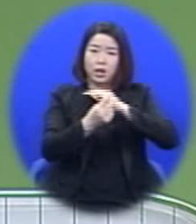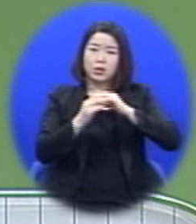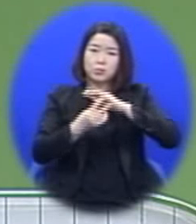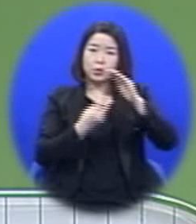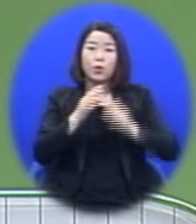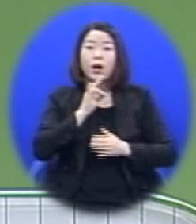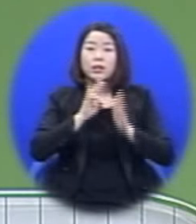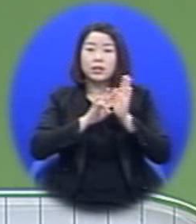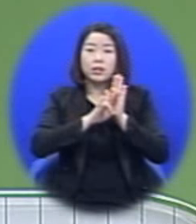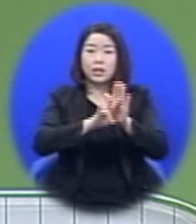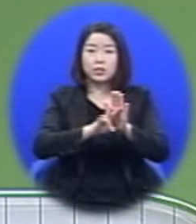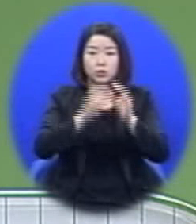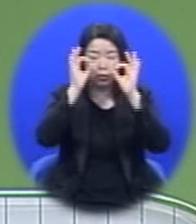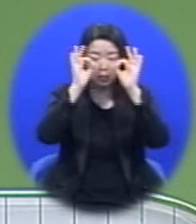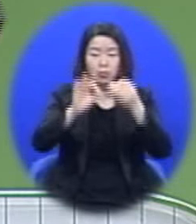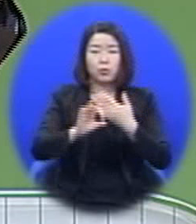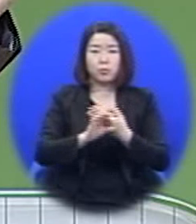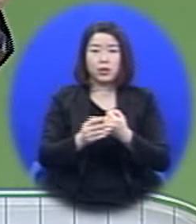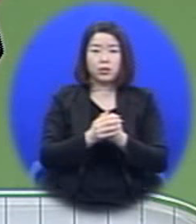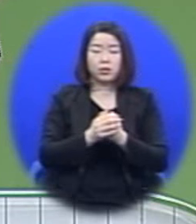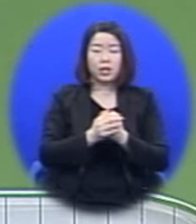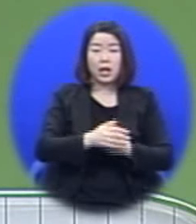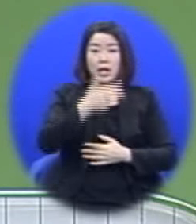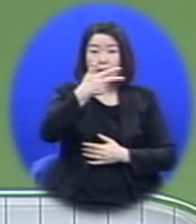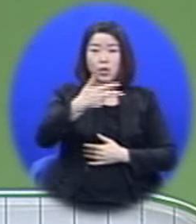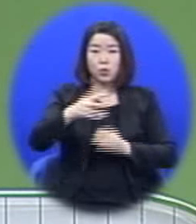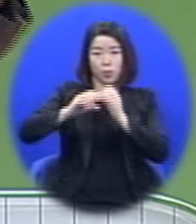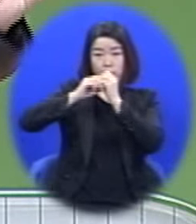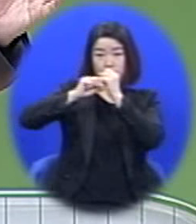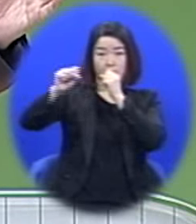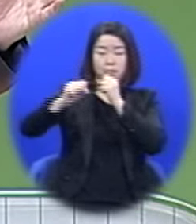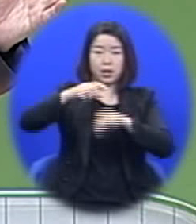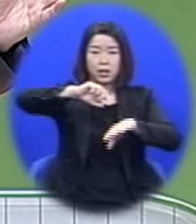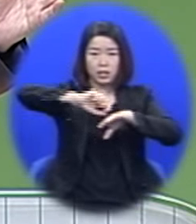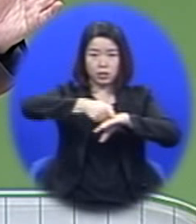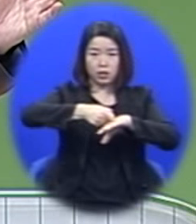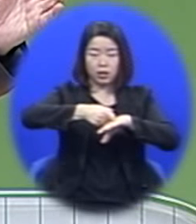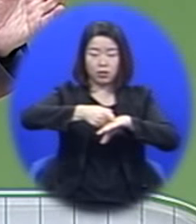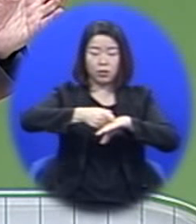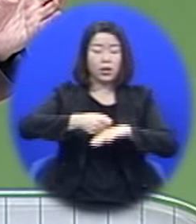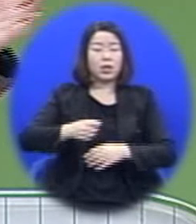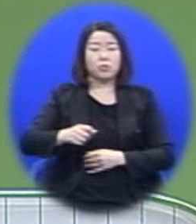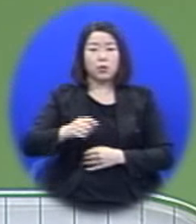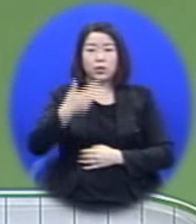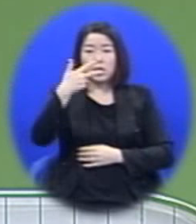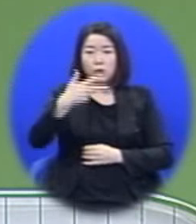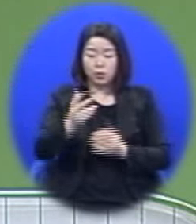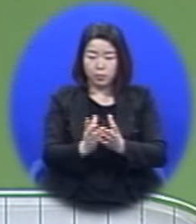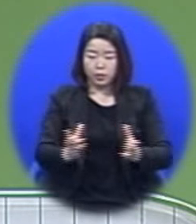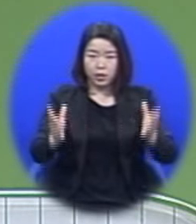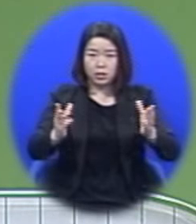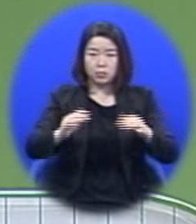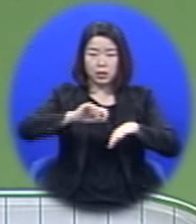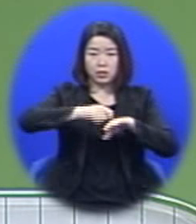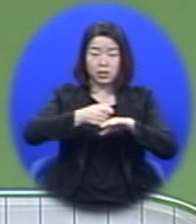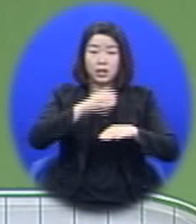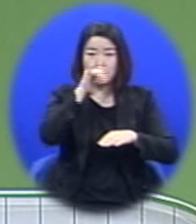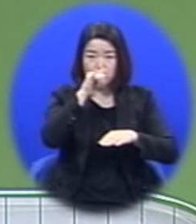요한계시록에 보면 일곱 나팔의 재앙과 일곱 대접의 재앙이 나오는데 역시 그것도